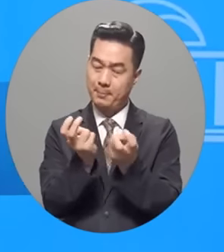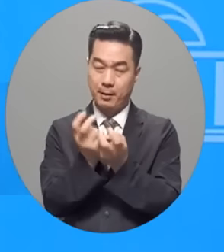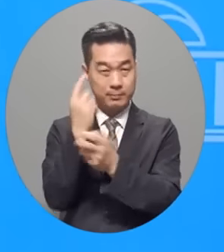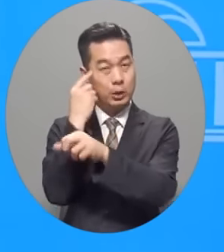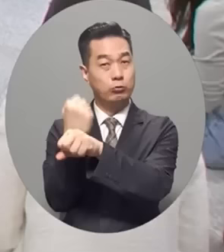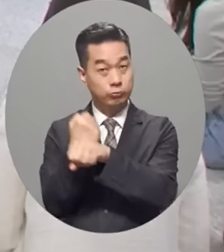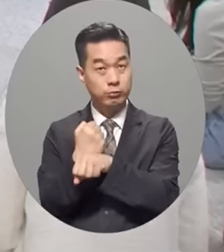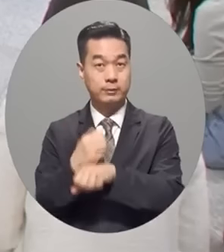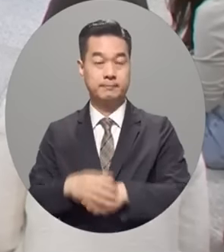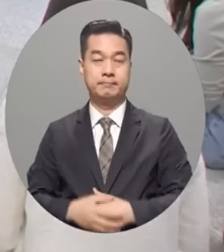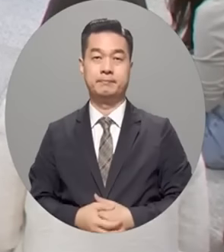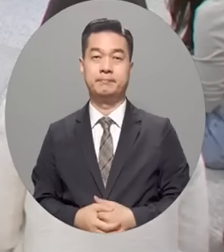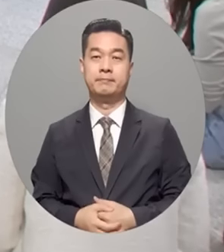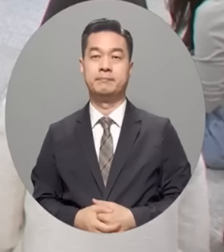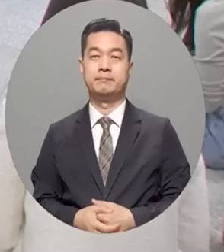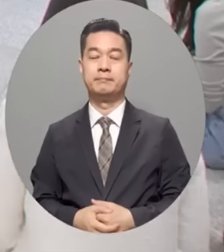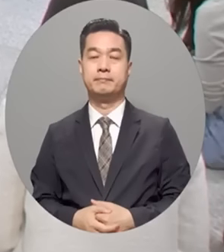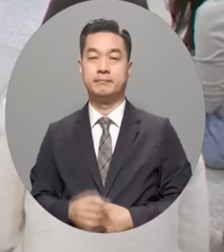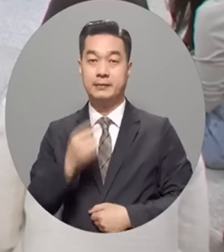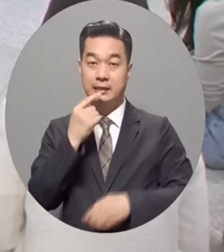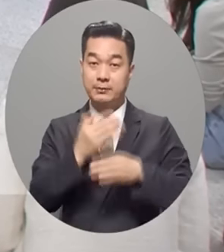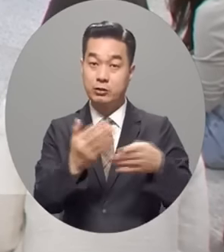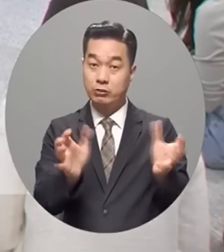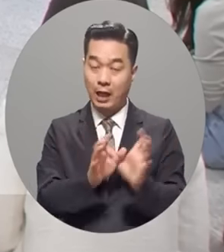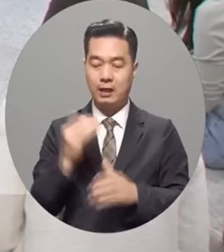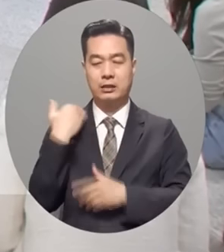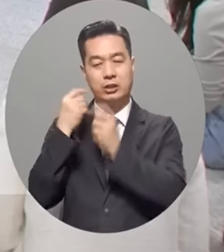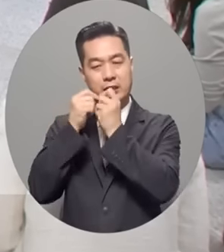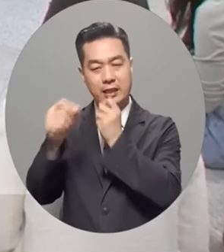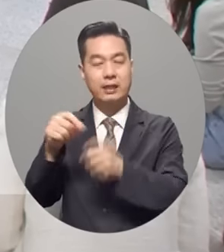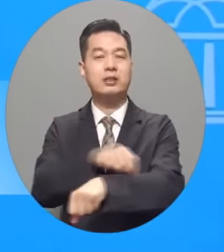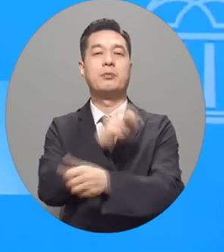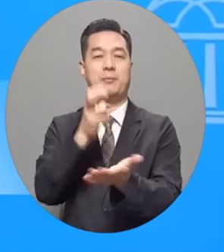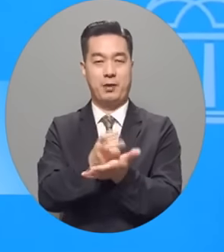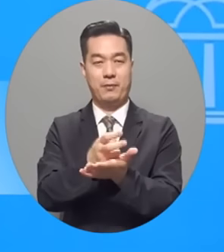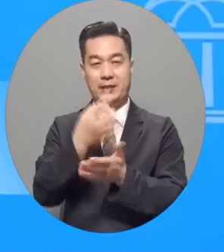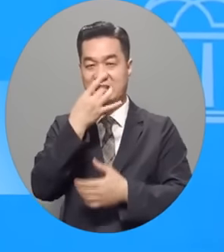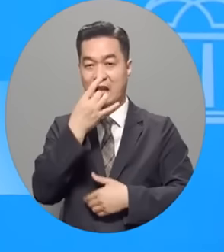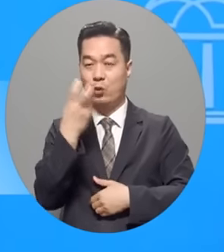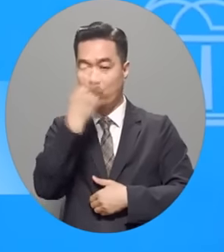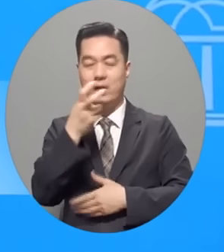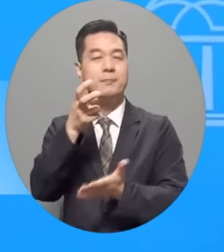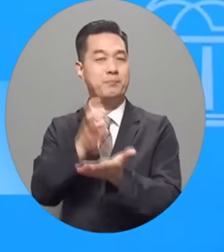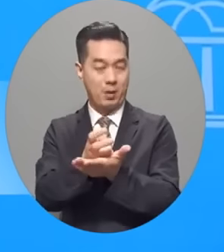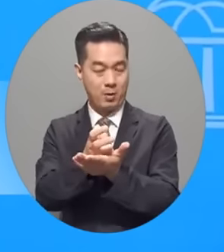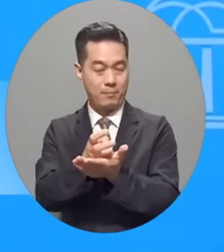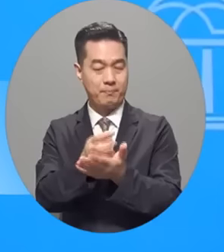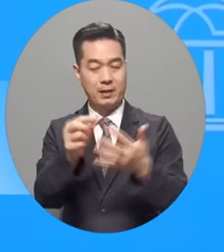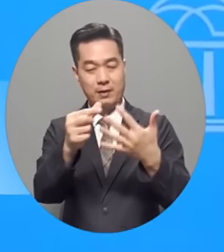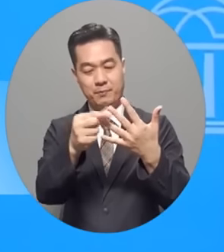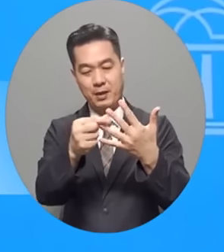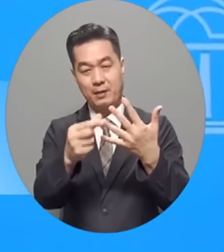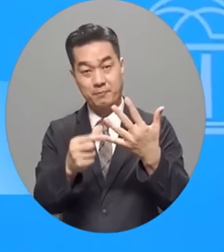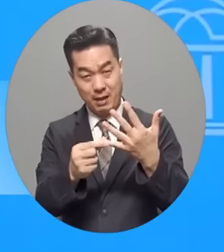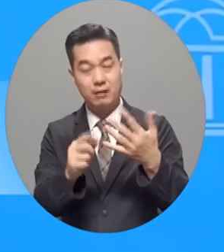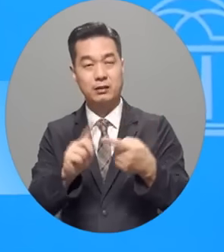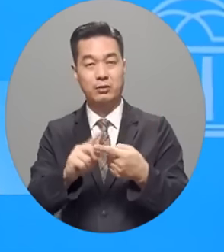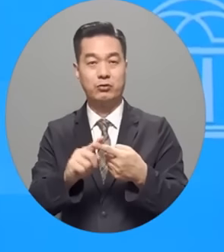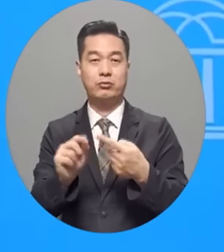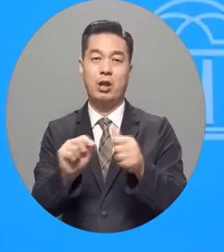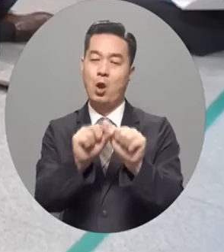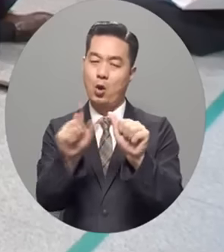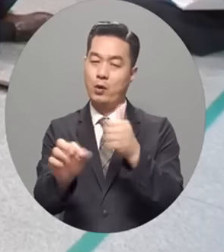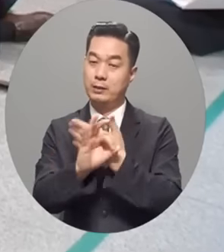찾겠다. 민주당은 전세사기특별법과 양곡관리법 등 다른 쟁점 법안들도 5월 임시국회에서 처리한다는